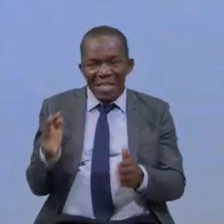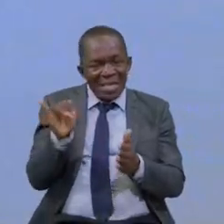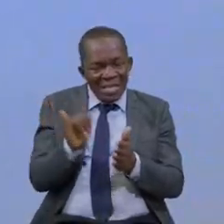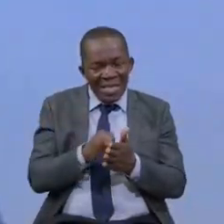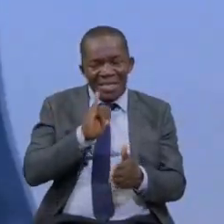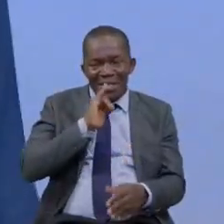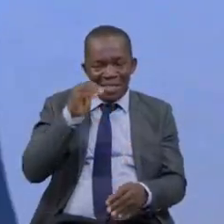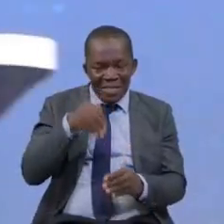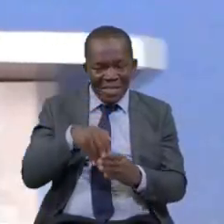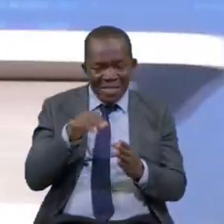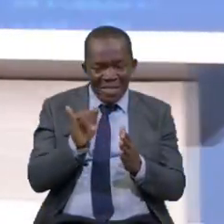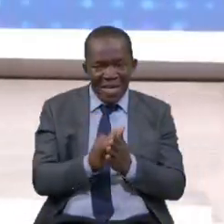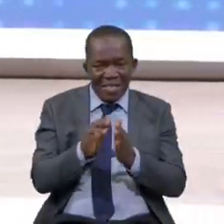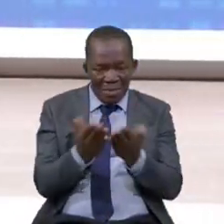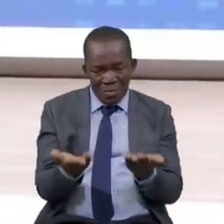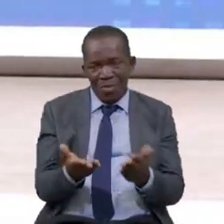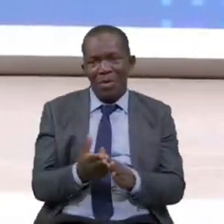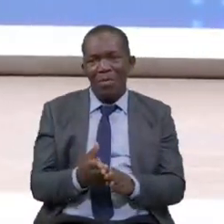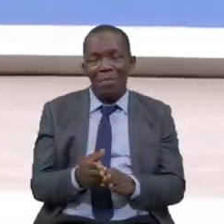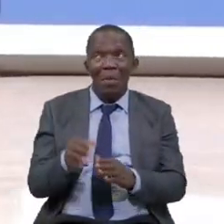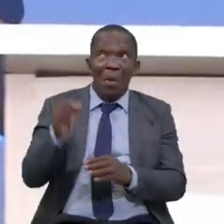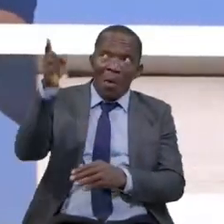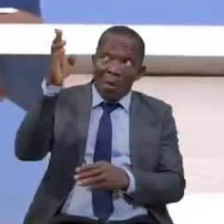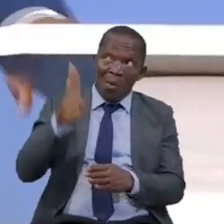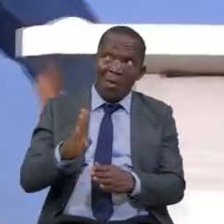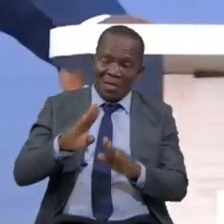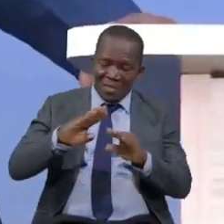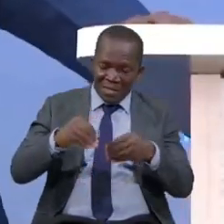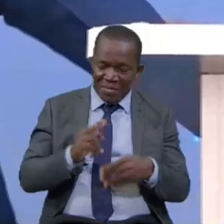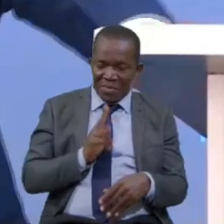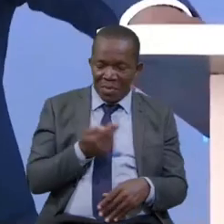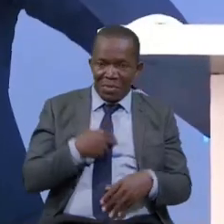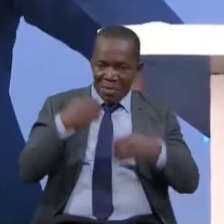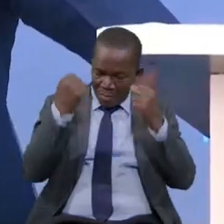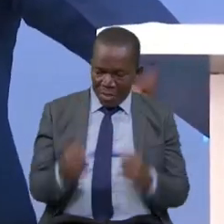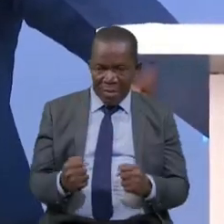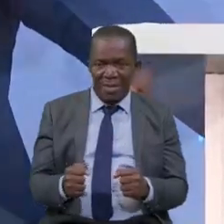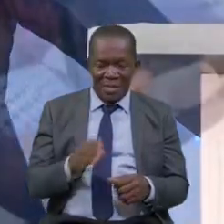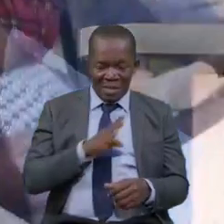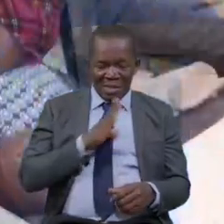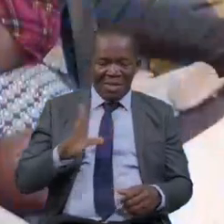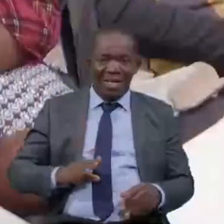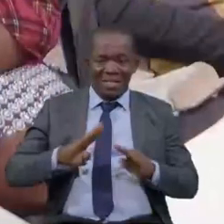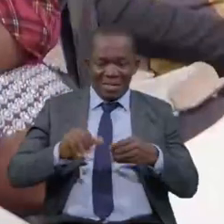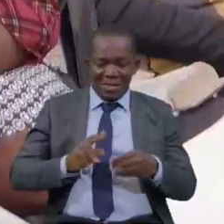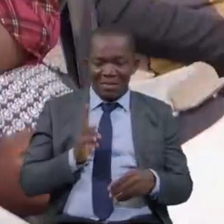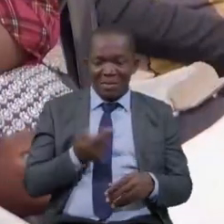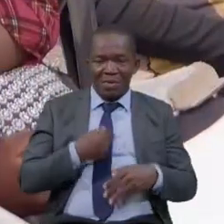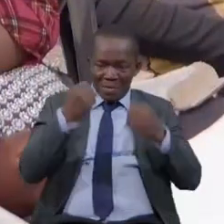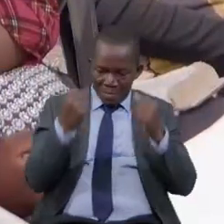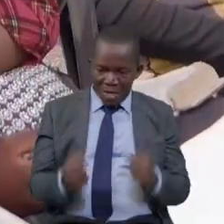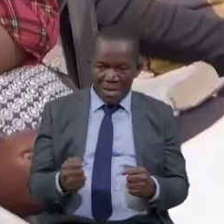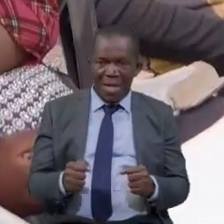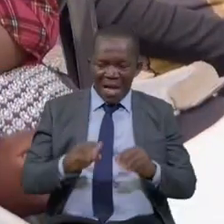Vous savez, Dieu nous donne le pouvoir. Christ nous donne le pouvoir. Et il nous donne l'autorisation.